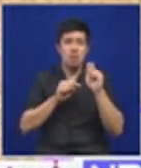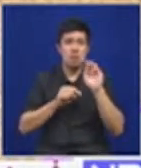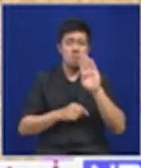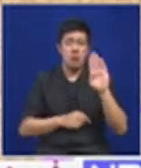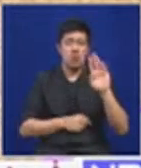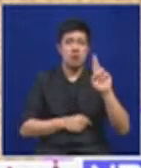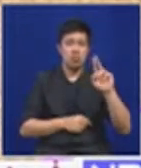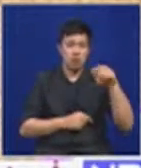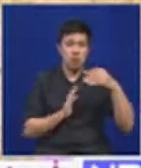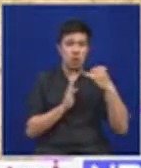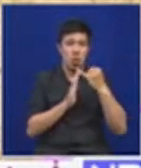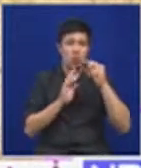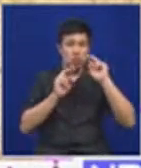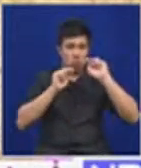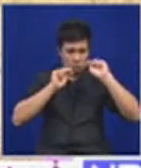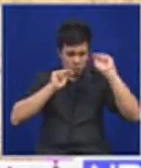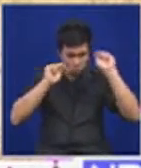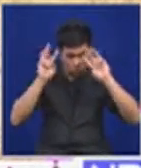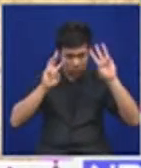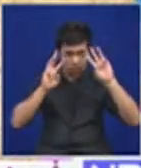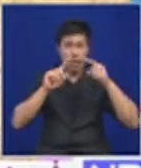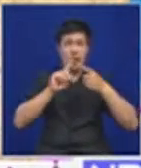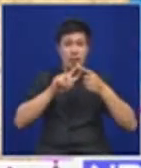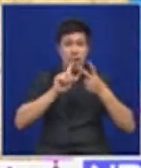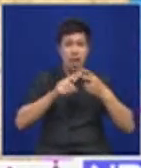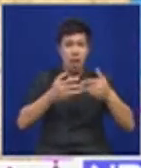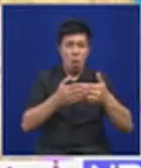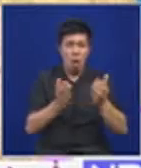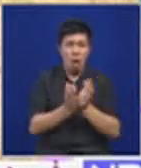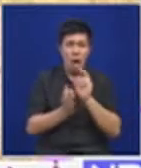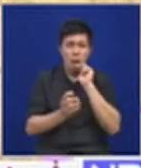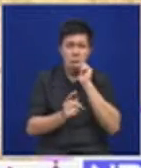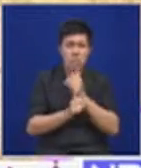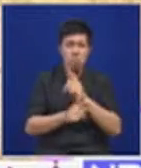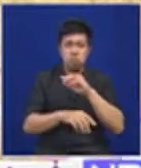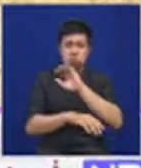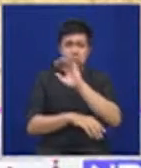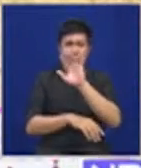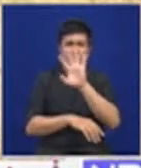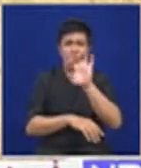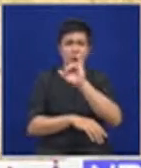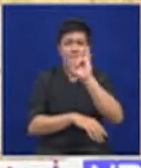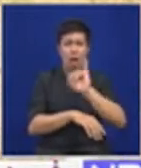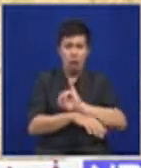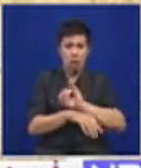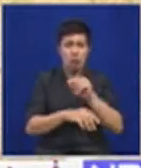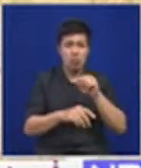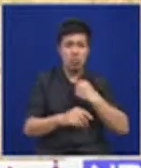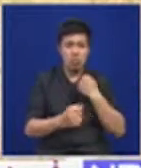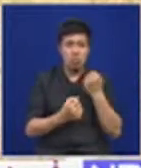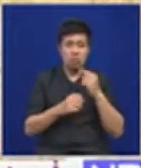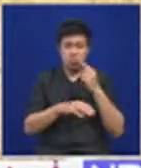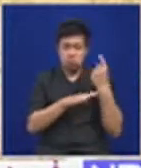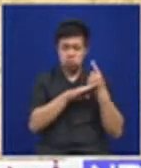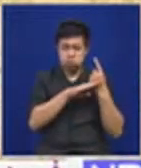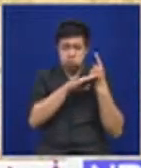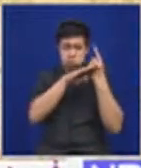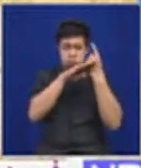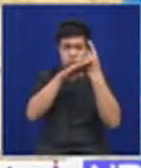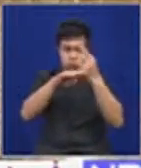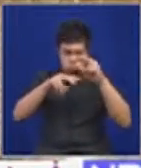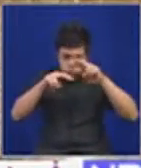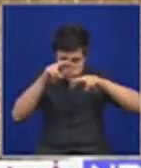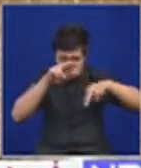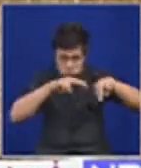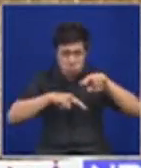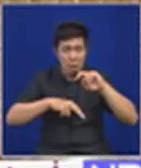ดนครสวรรค์และโครงการฟื้นฟูสระเก็บน้ำบ้านหนองคู่400ไร่โดยจะใช้ช่วงการเดินทางโดยเฮลิคอปเตอร์บินสำร